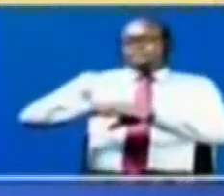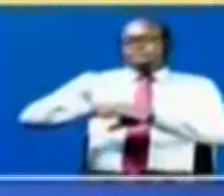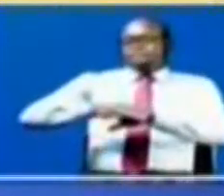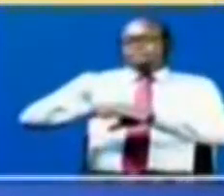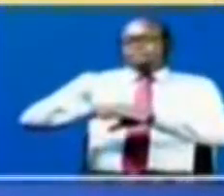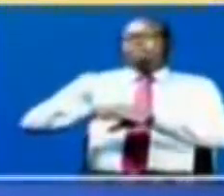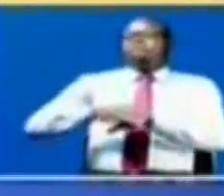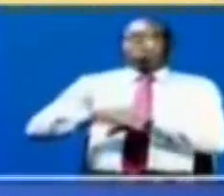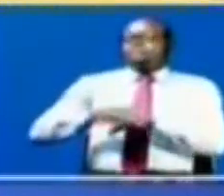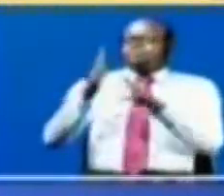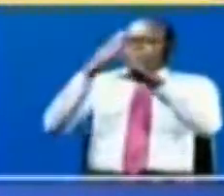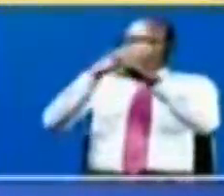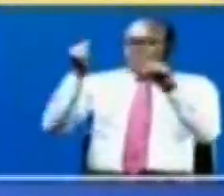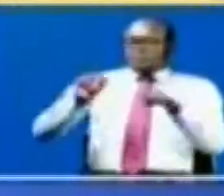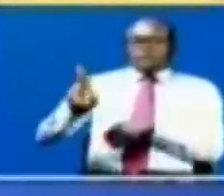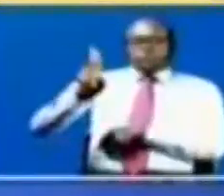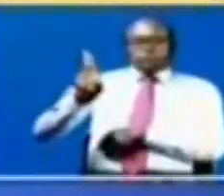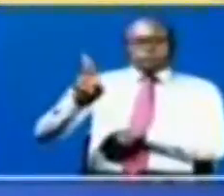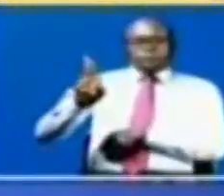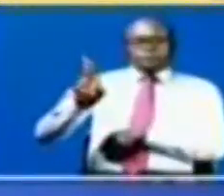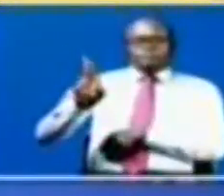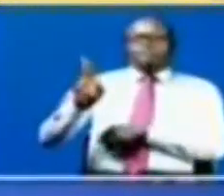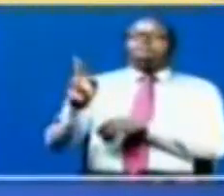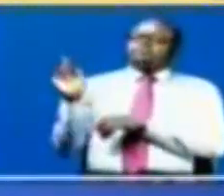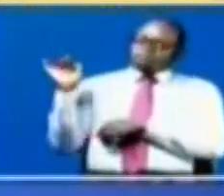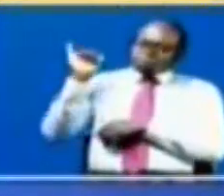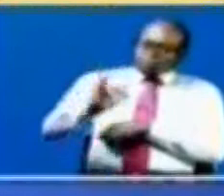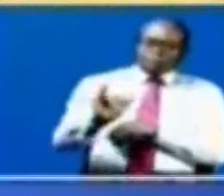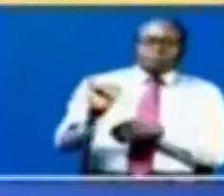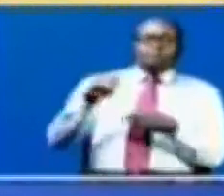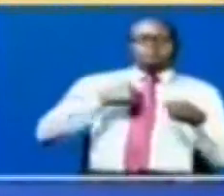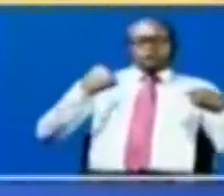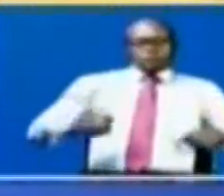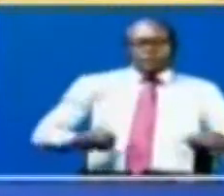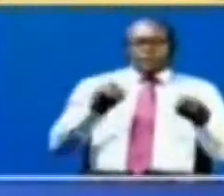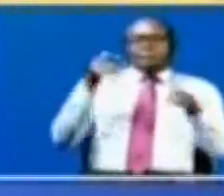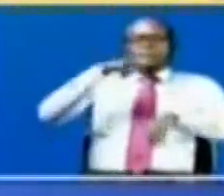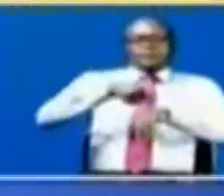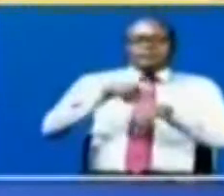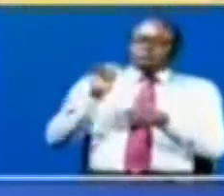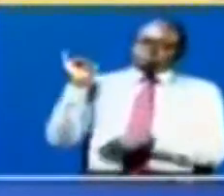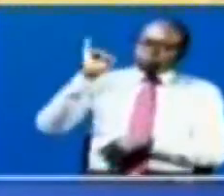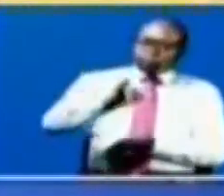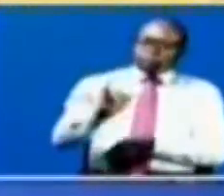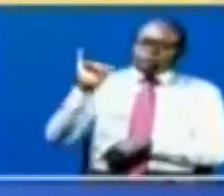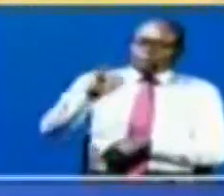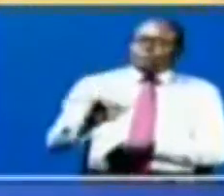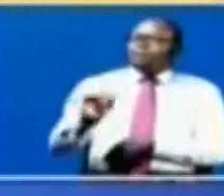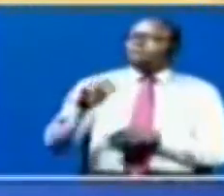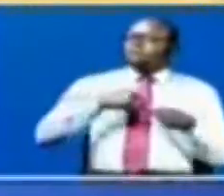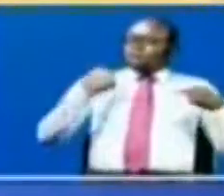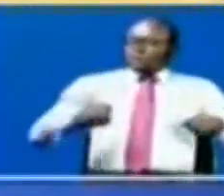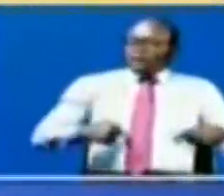na rais wetu Uhuru Kenyatta ameweza kuja hapa Uchina mara mingi, na Uchina imependa nchi ya Kenya,